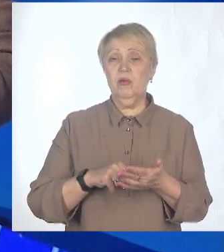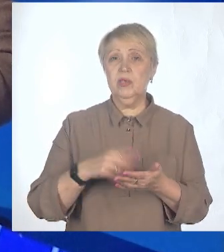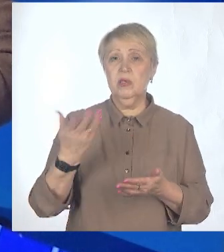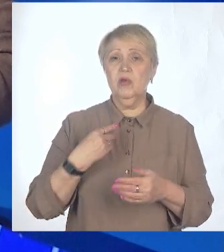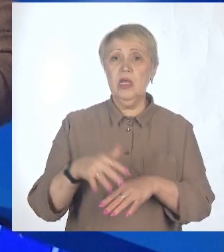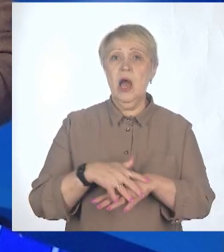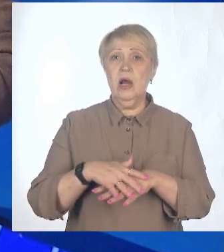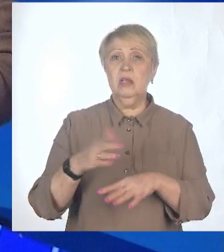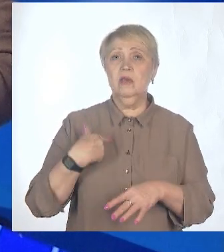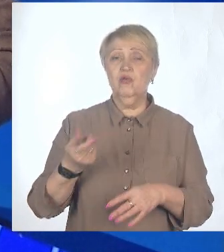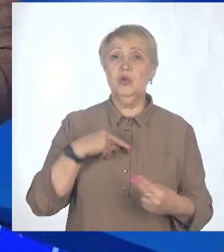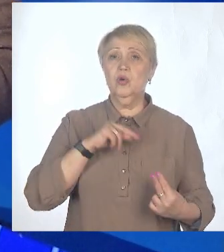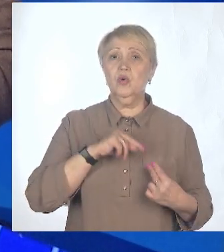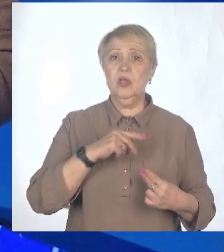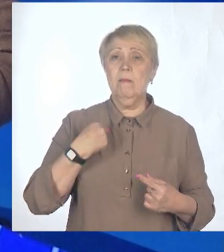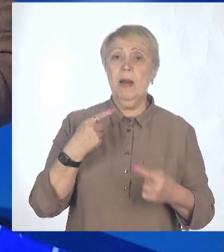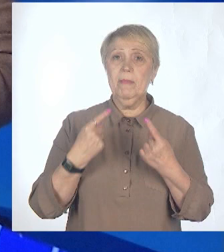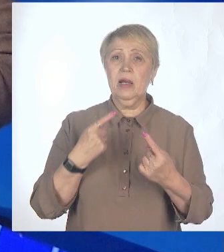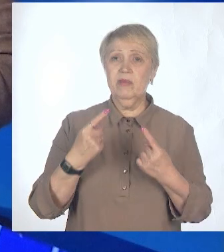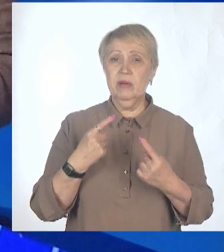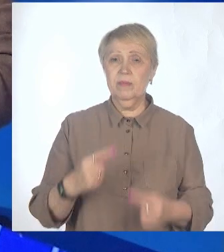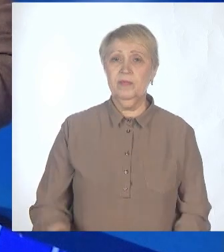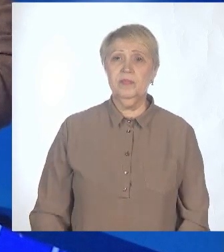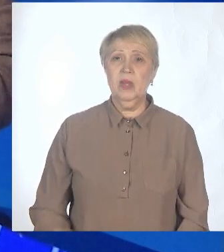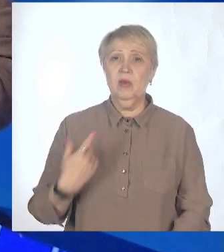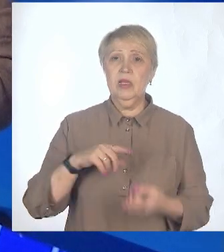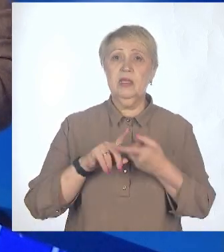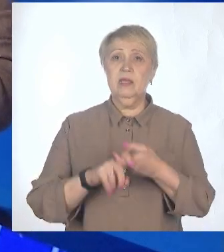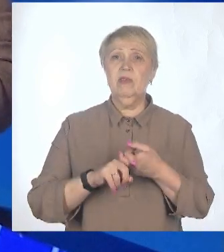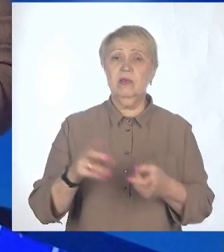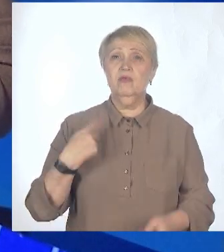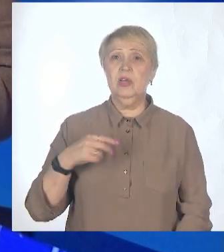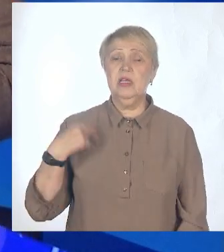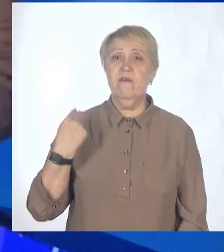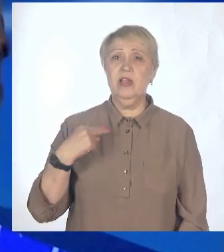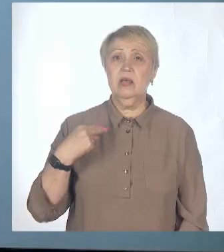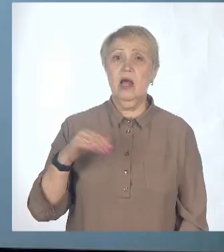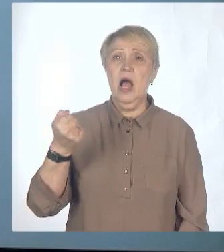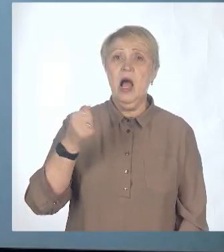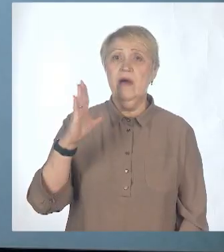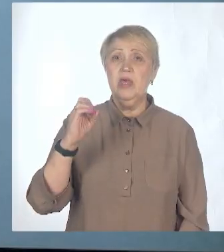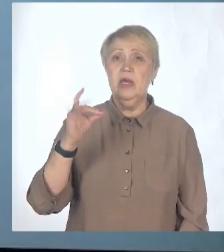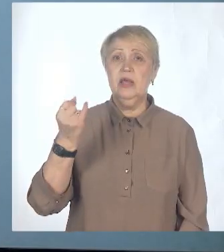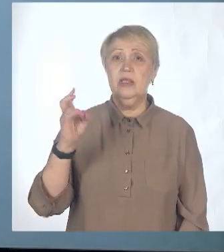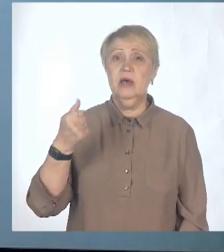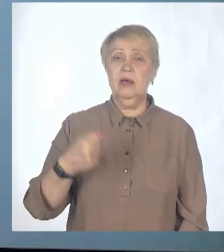с директором дальневосточного филиала HeadHunter. С нами на связи из Владивостока Ксения Аверина. Ксения,